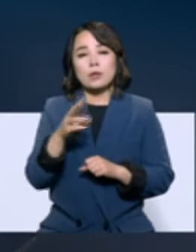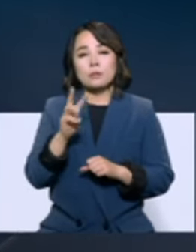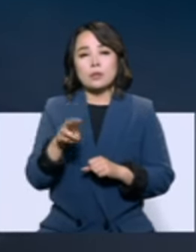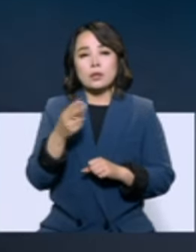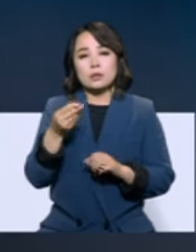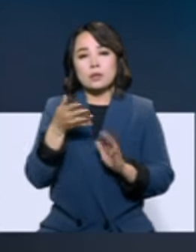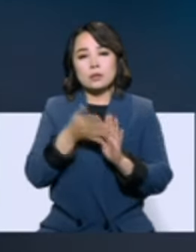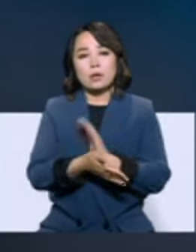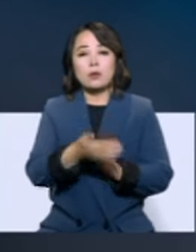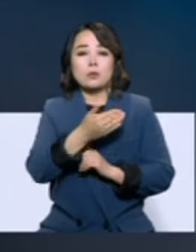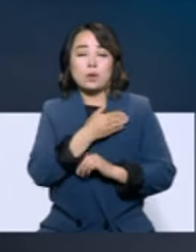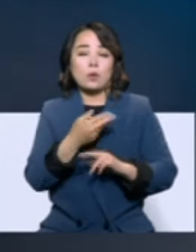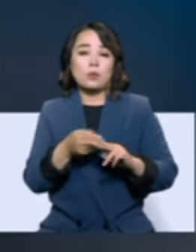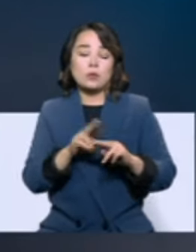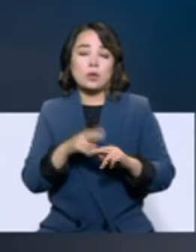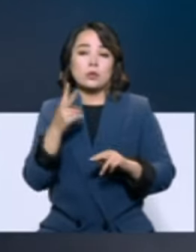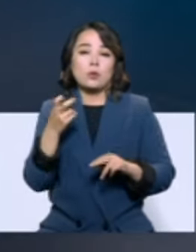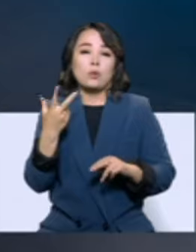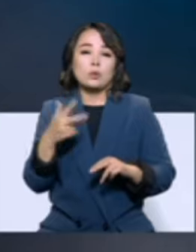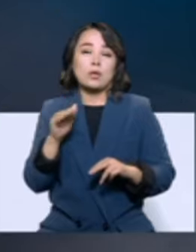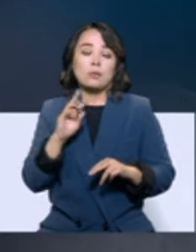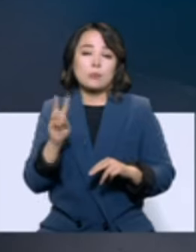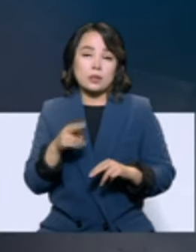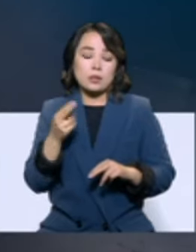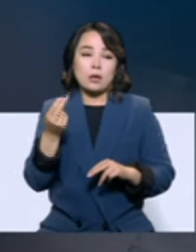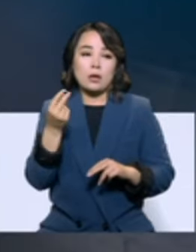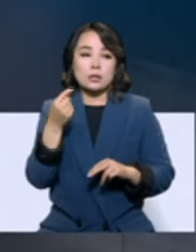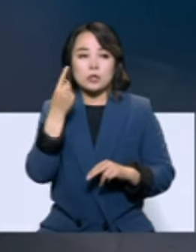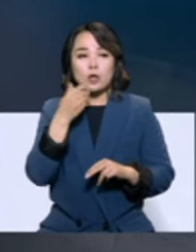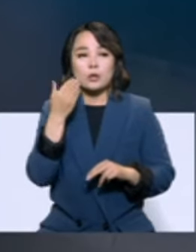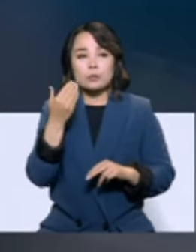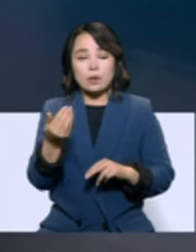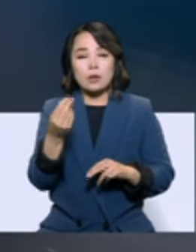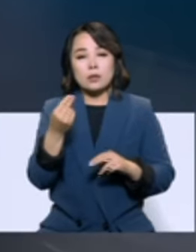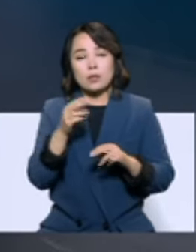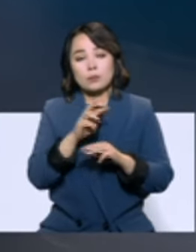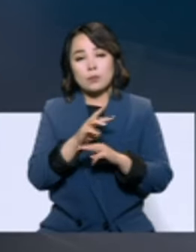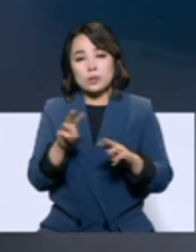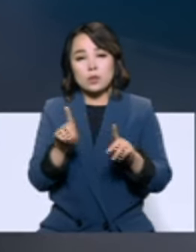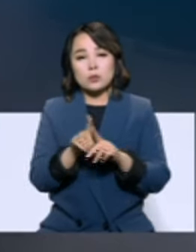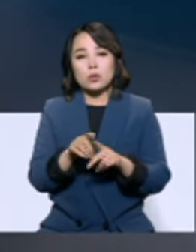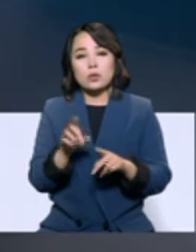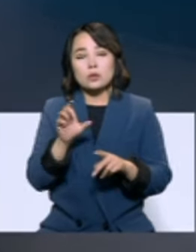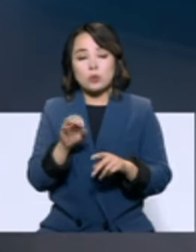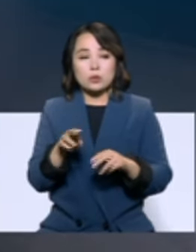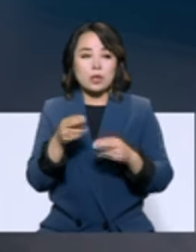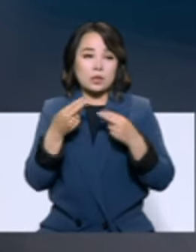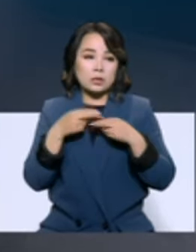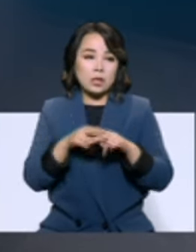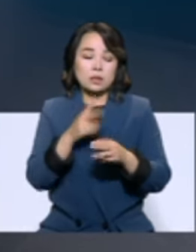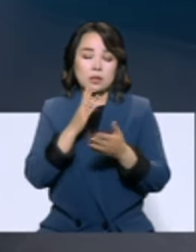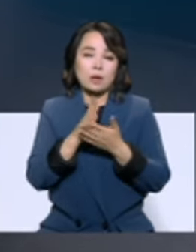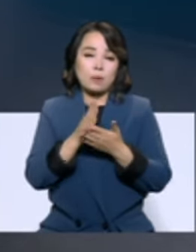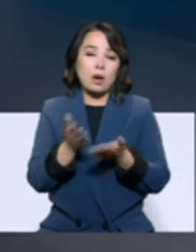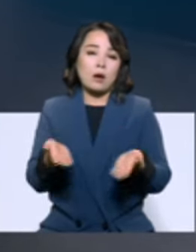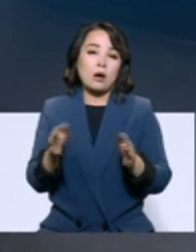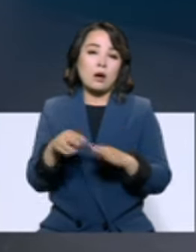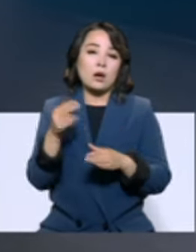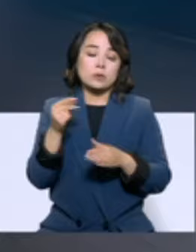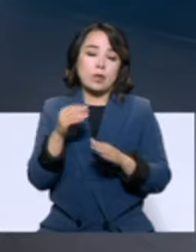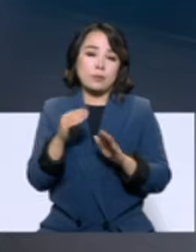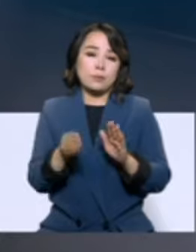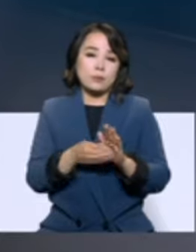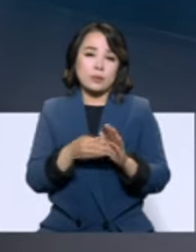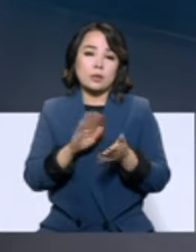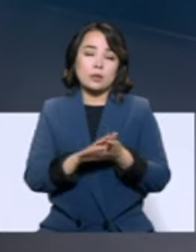теңге өндірмек. Оның 230 миллиарды ақшалай түрде қаржы министрлігінің шотына аударылады. Ал қалған сомаға